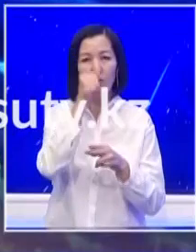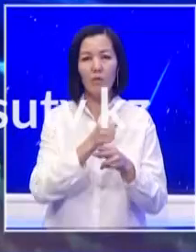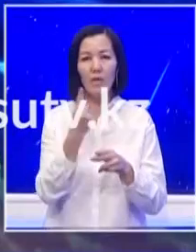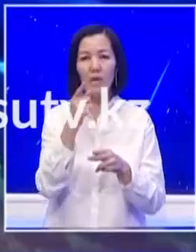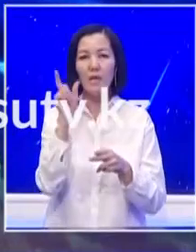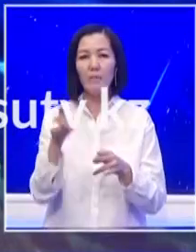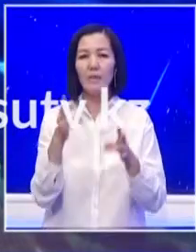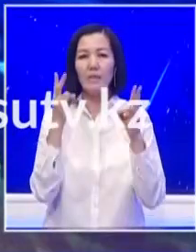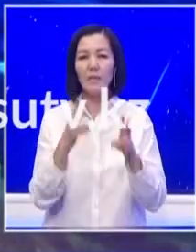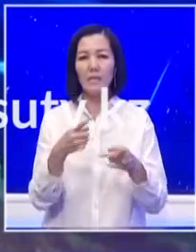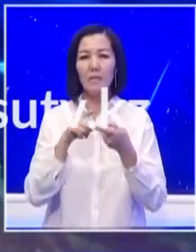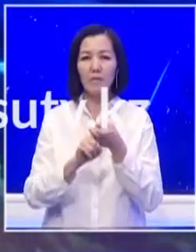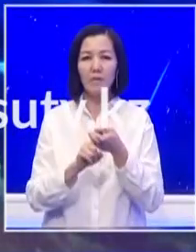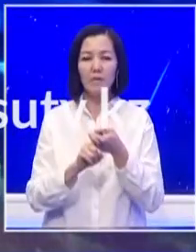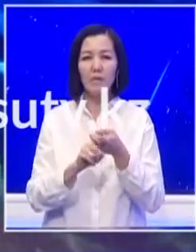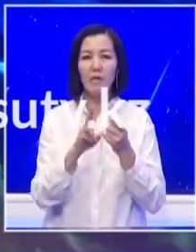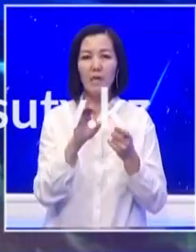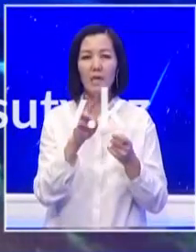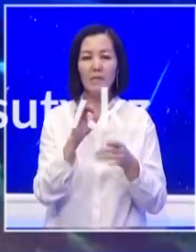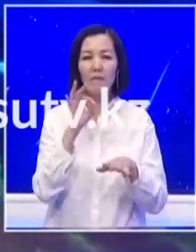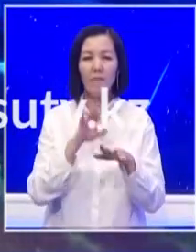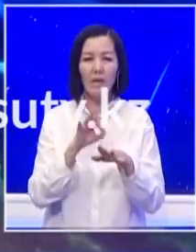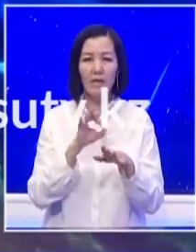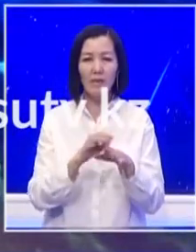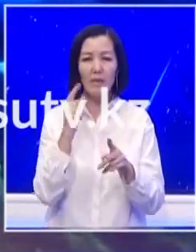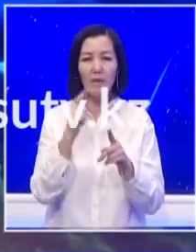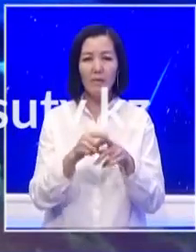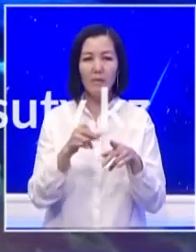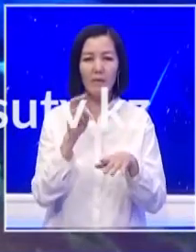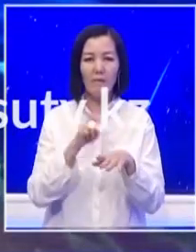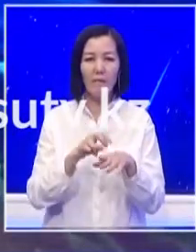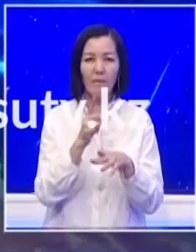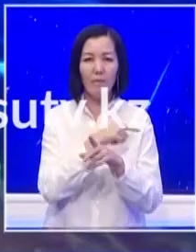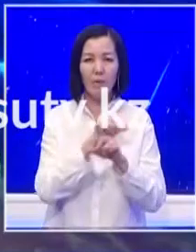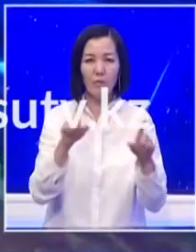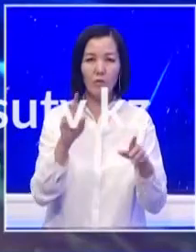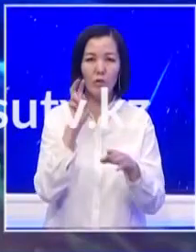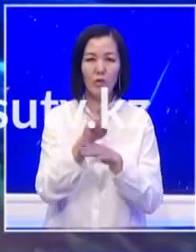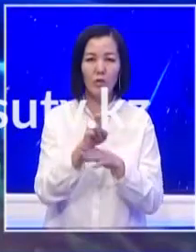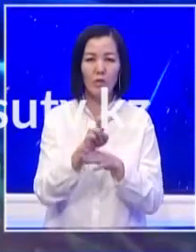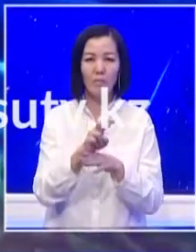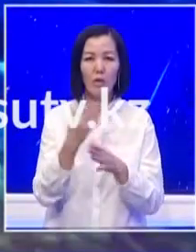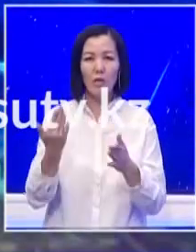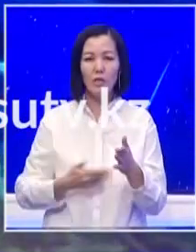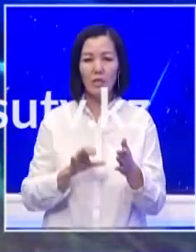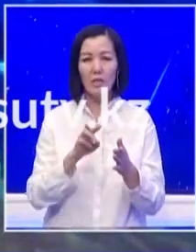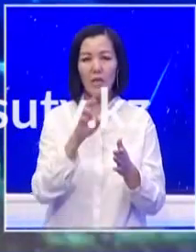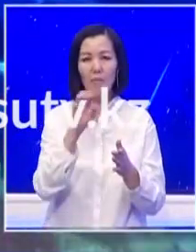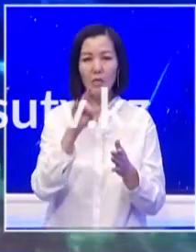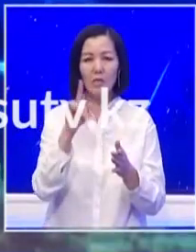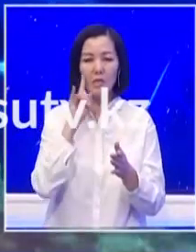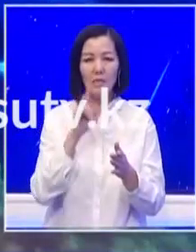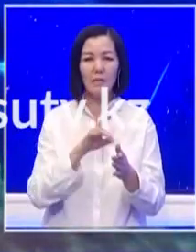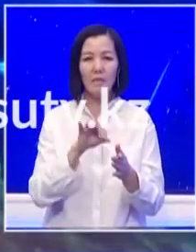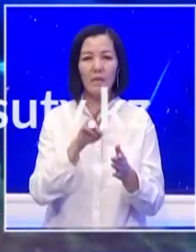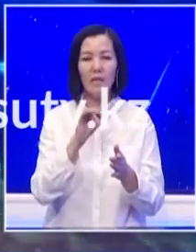под угрозой заражения клещевым энцефалитом. По словам специалистов, медучреждение обращается в основном к жителям Ембиши-Казахского и